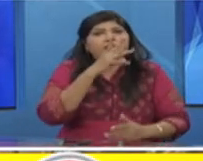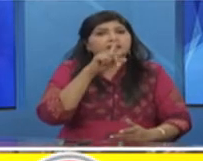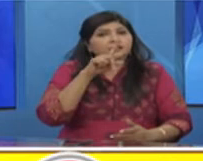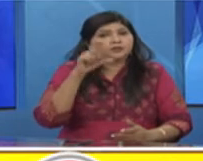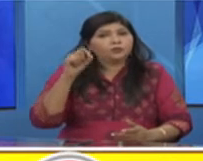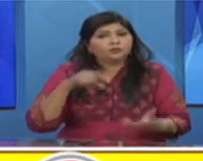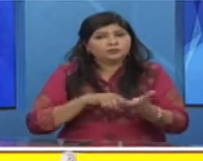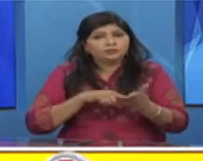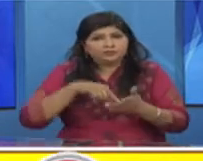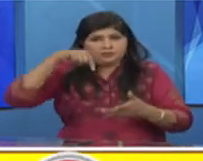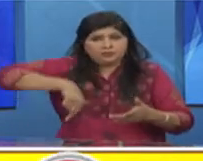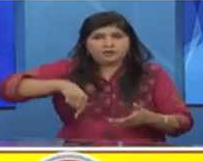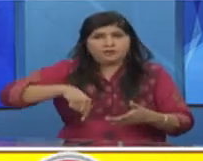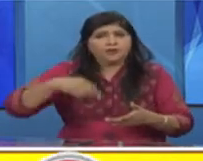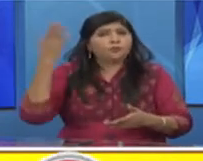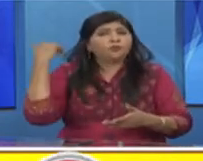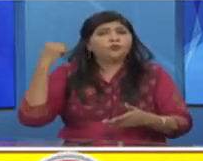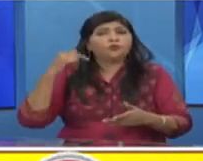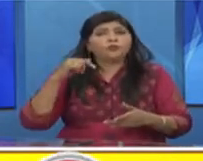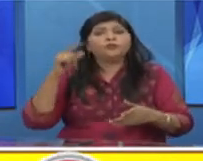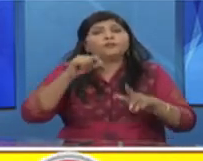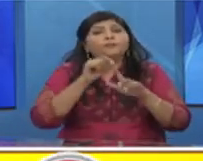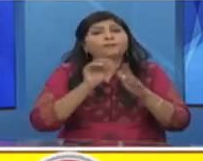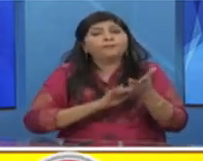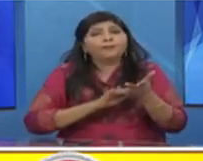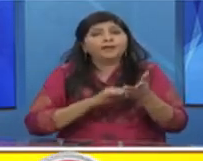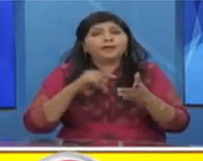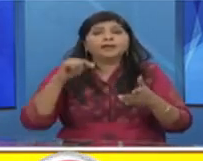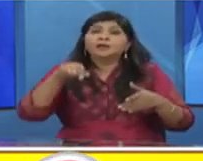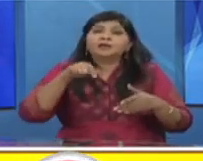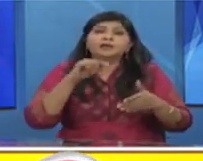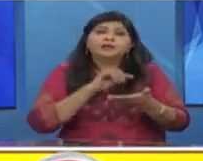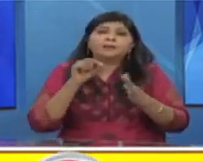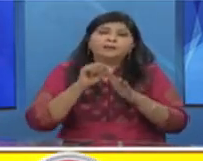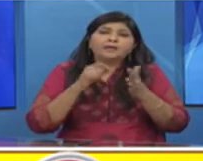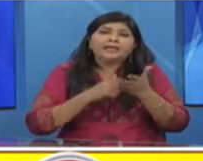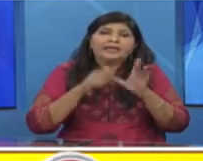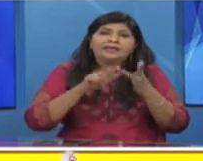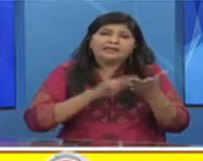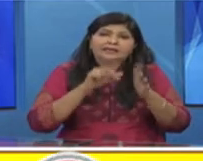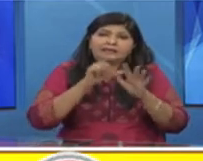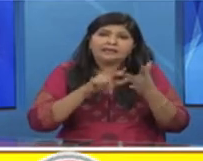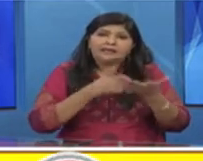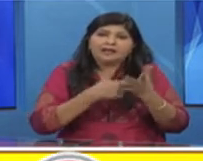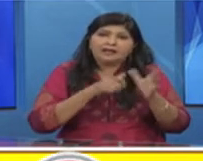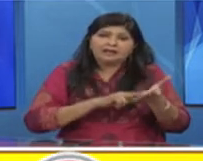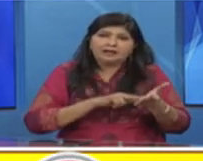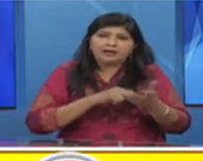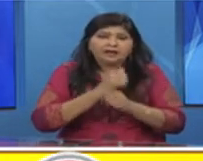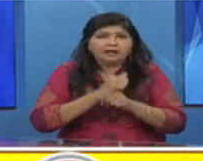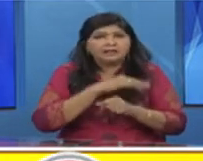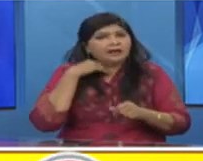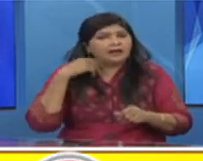अक्टूबर हमारे देश की पूर्व प्रधानमंत्री श्रीमती इंदिरा जी की हत्या भी उस दिन हुई थी। देश को एक बहुत बड़ा सदमा लगा